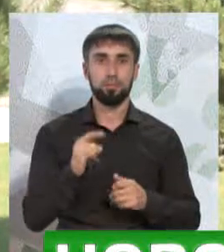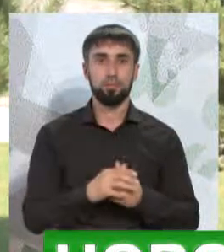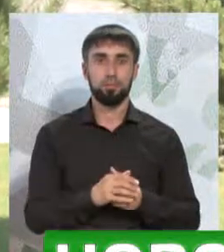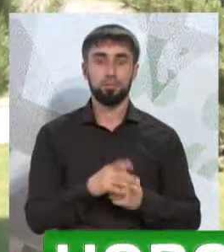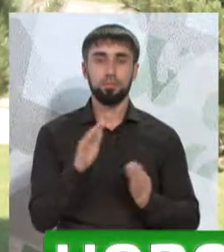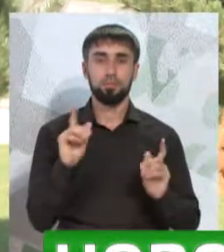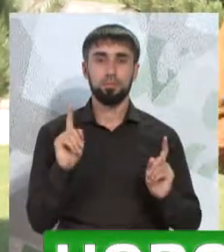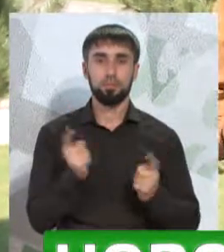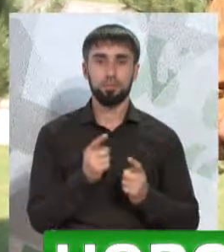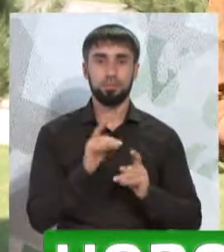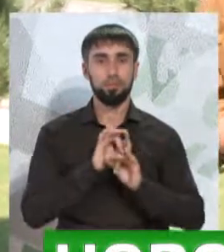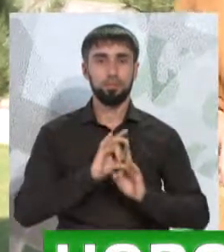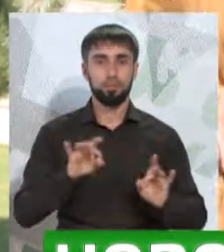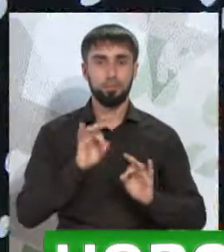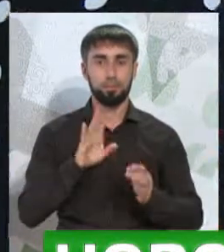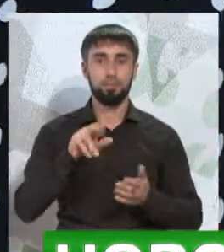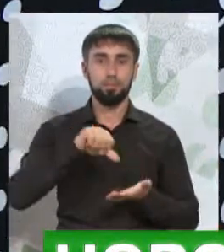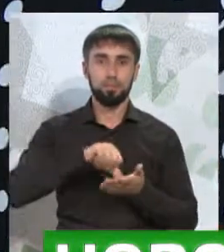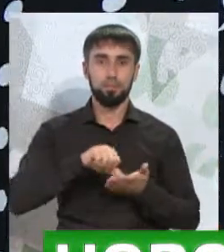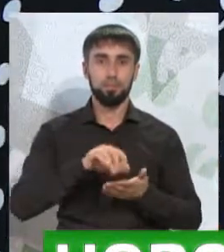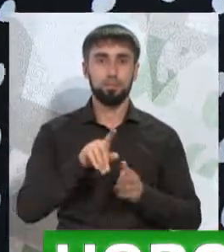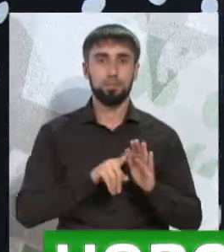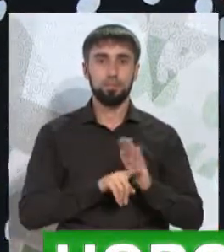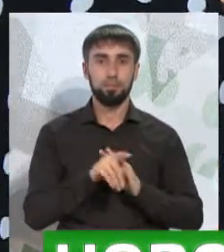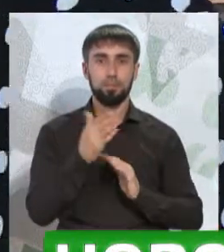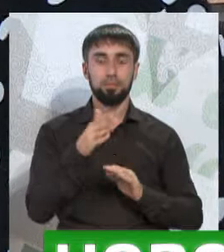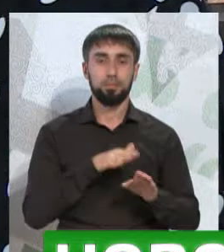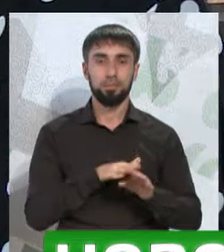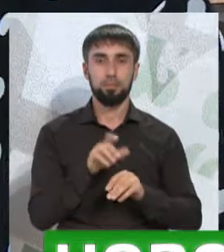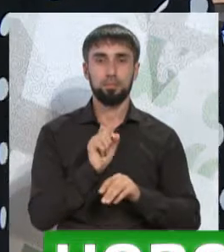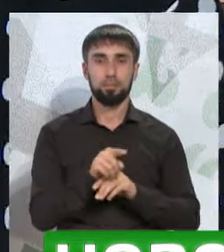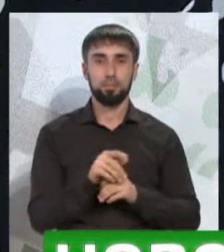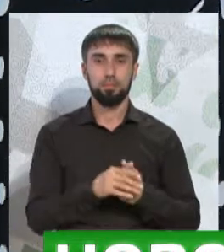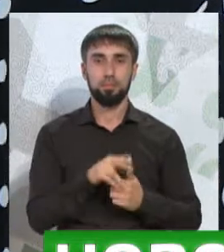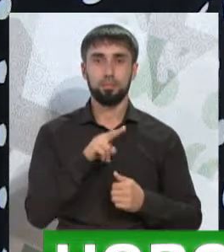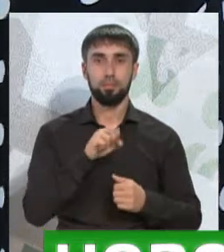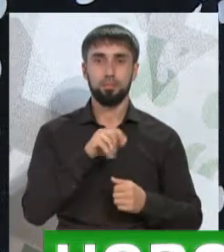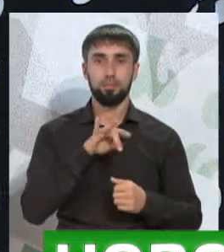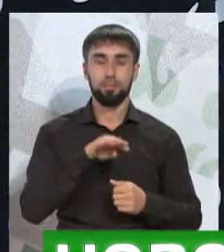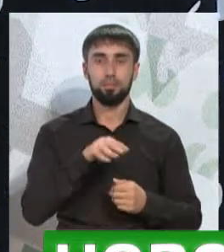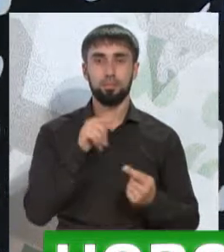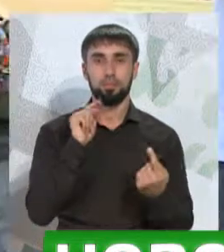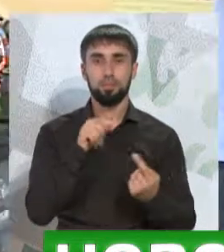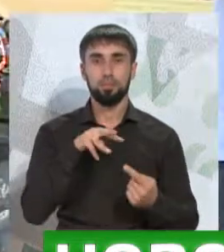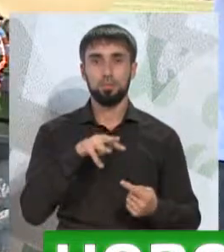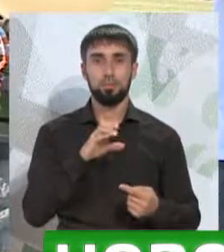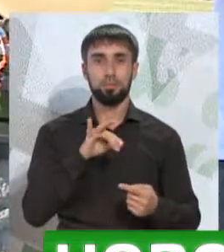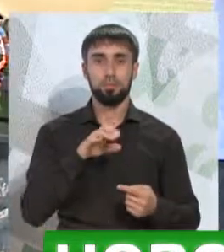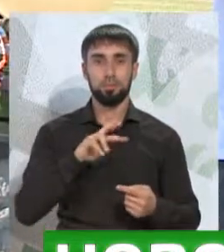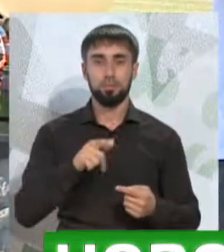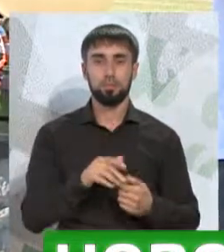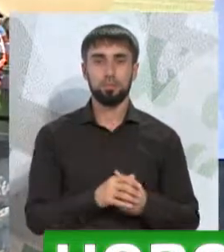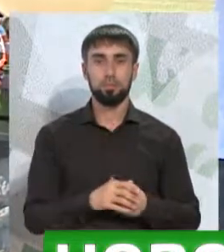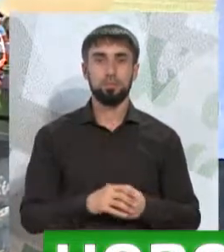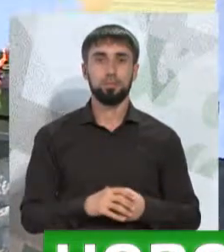Краткий инструктаж от организаторов, и участники приступают к выполнению своих заданий. «Патриот» против «Мстителей» — две команды, 16 участников